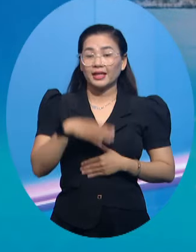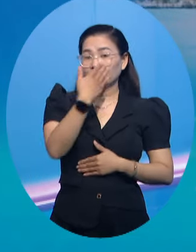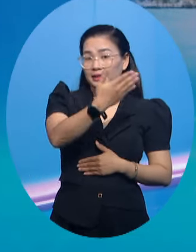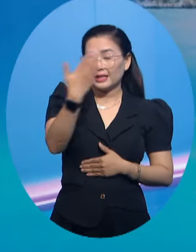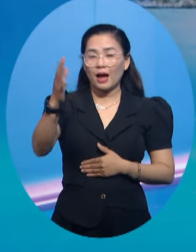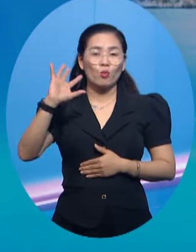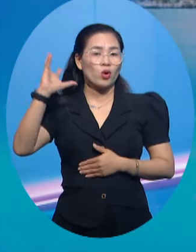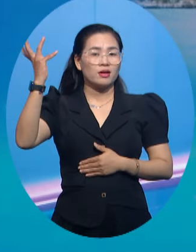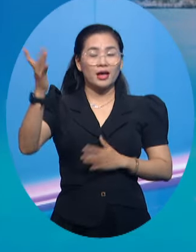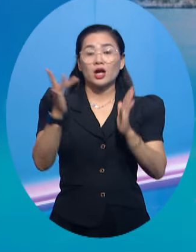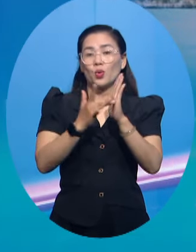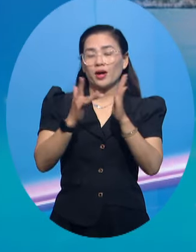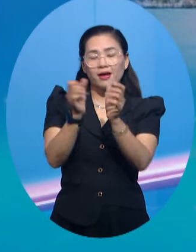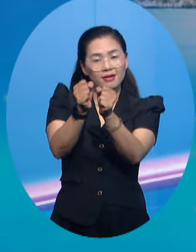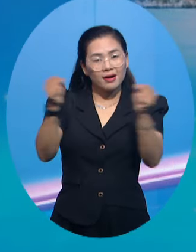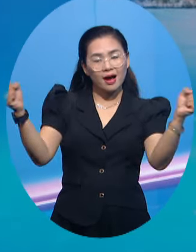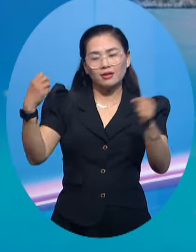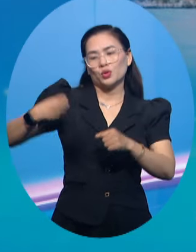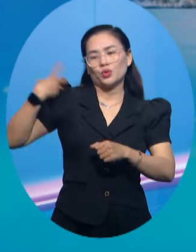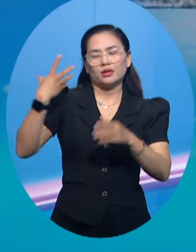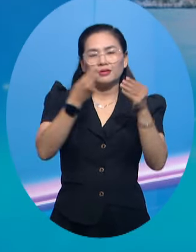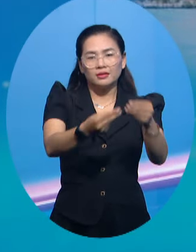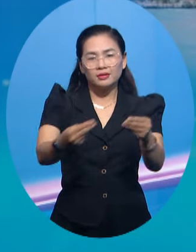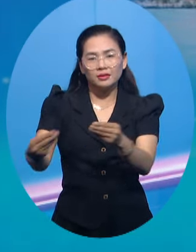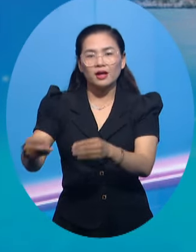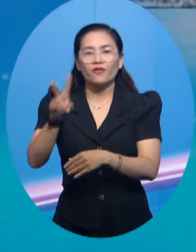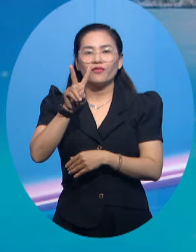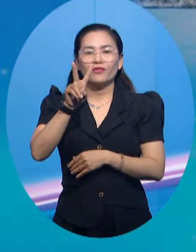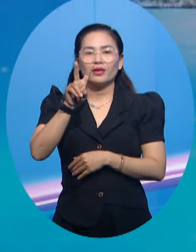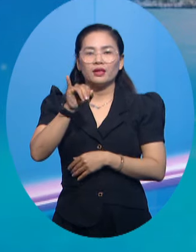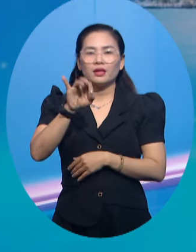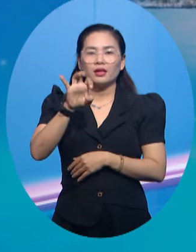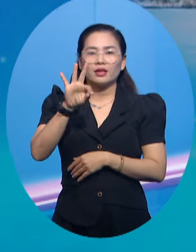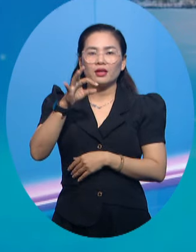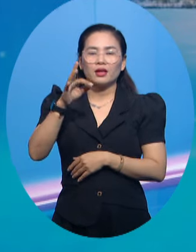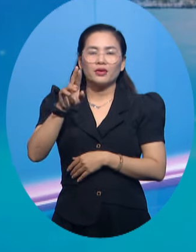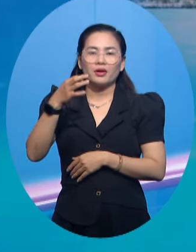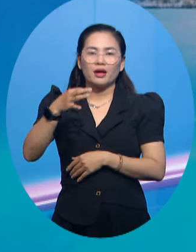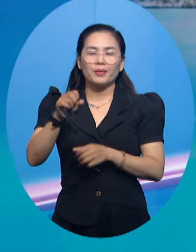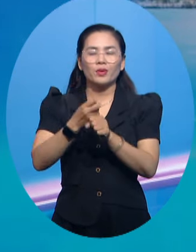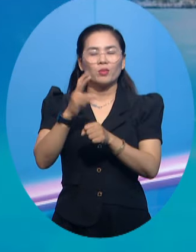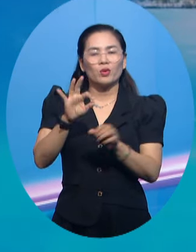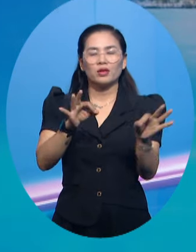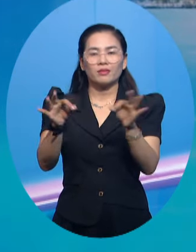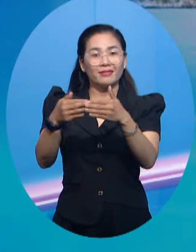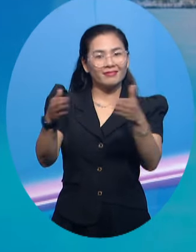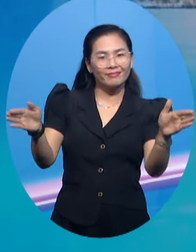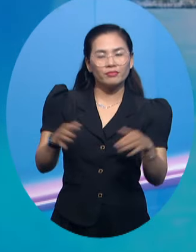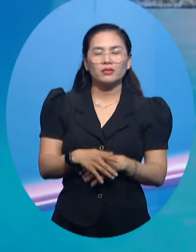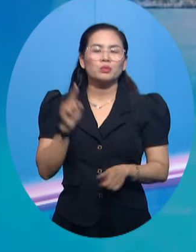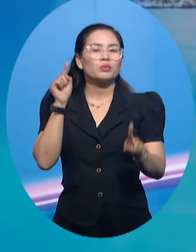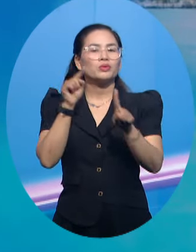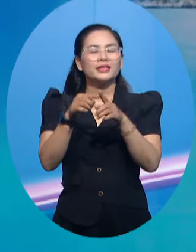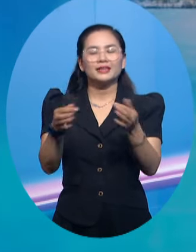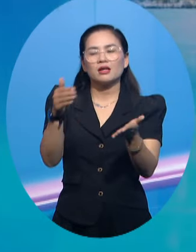Triển lãm quốc tế công nghệ cửa hàng và nhượng quyền thương hiệu Việt RF 2024 đã khai mạc tại Thành phố Hồ Chí Minh, mang đến cơ hội kết nối